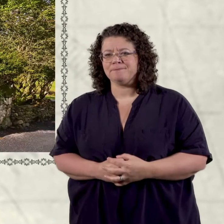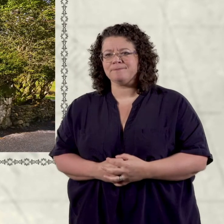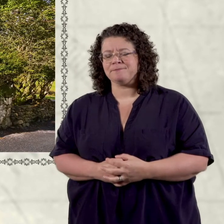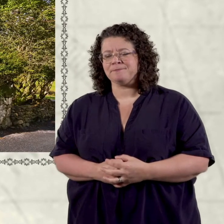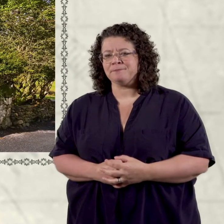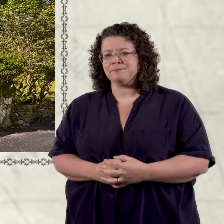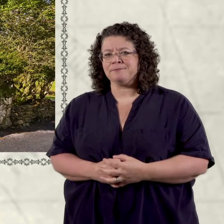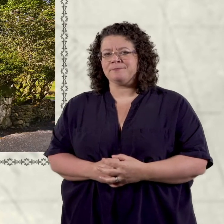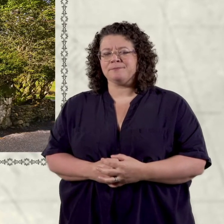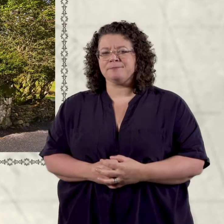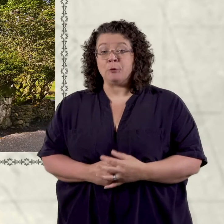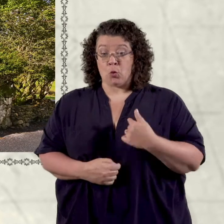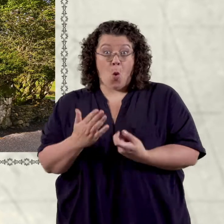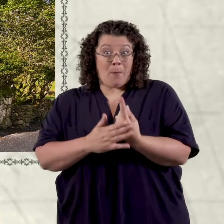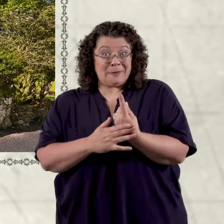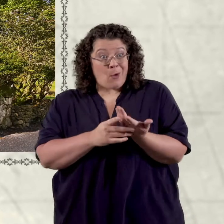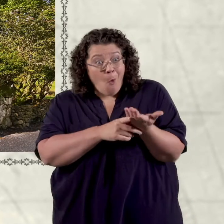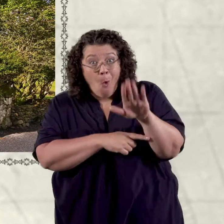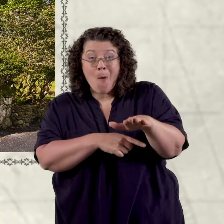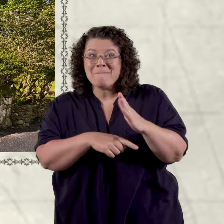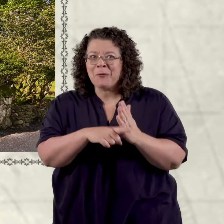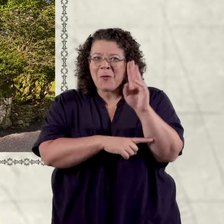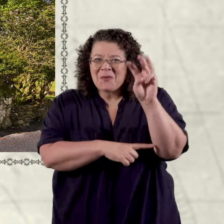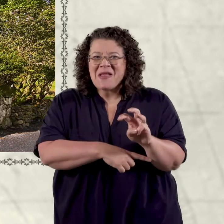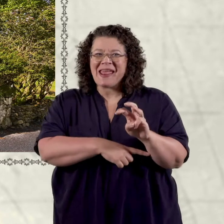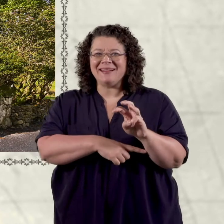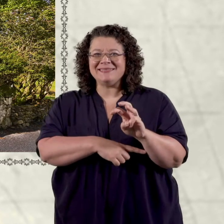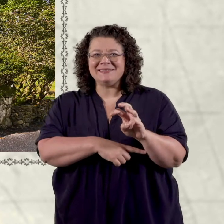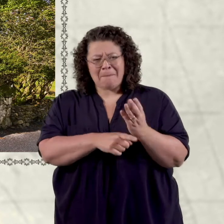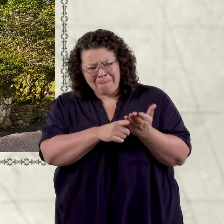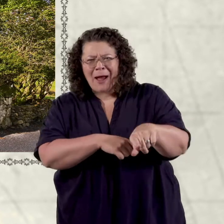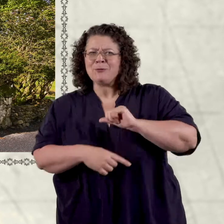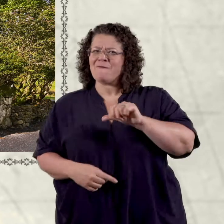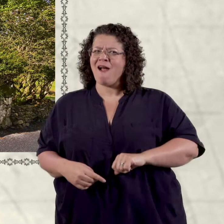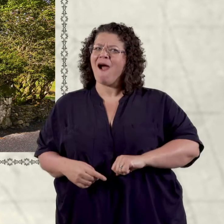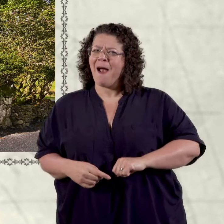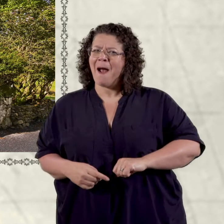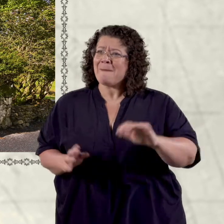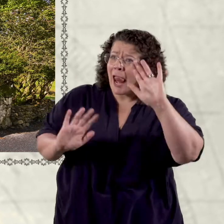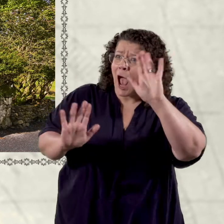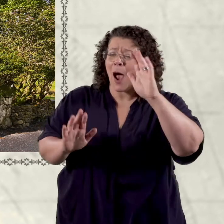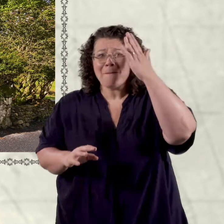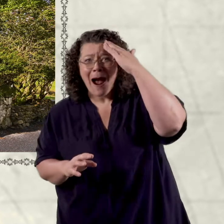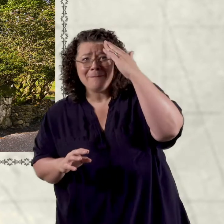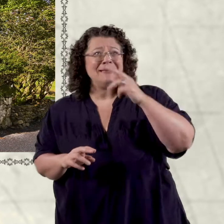ôl i draws fynydd, yn ôl i'r Ysgwrn. Helo, mam a dad, dwi adra.